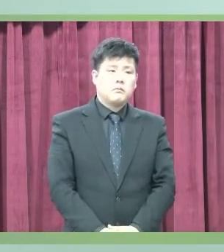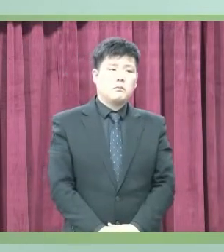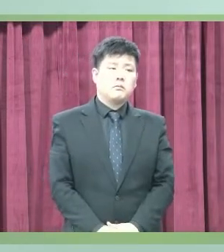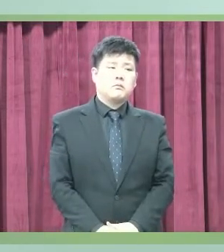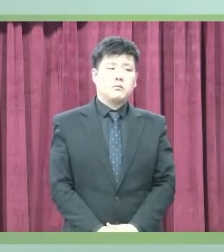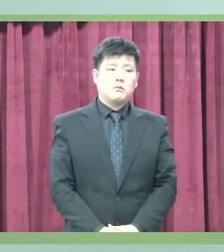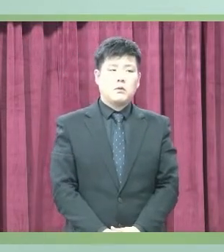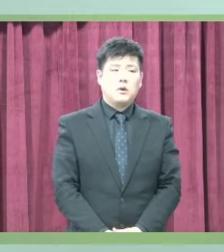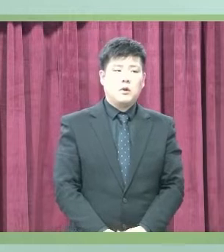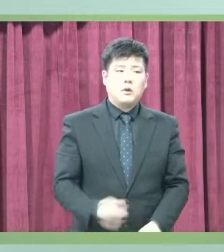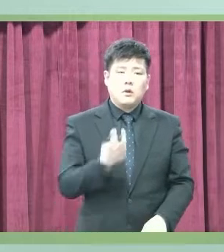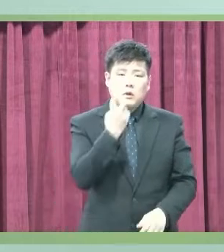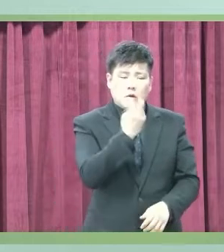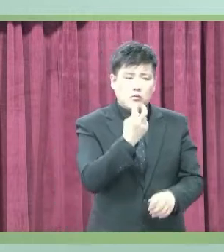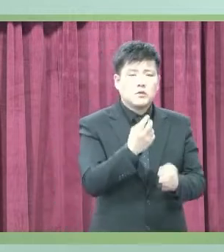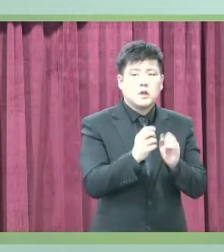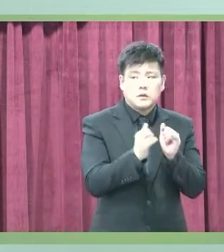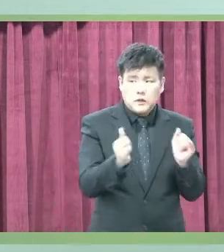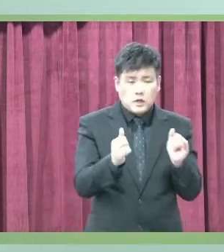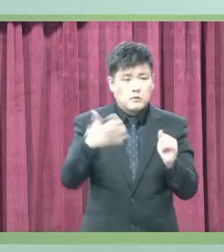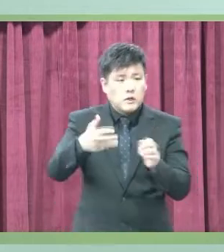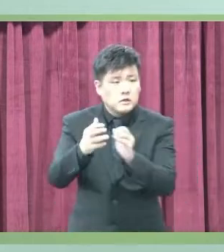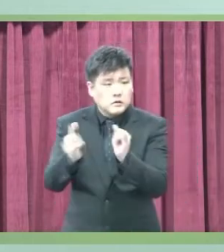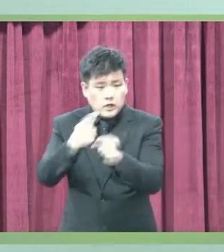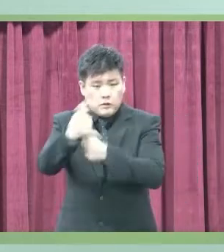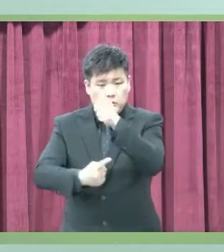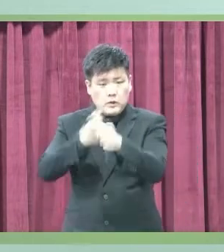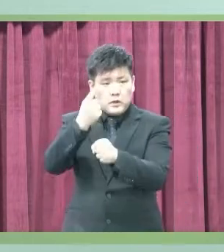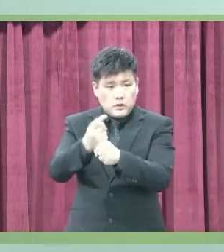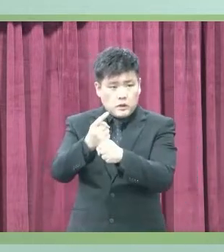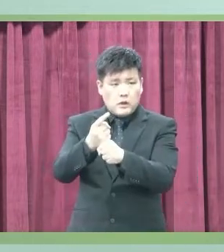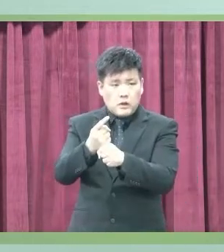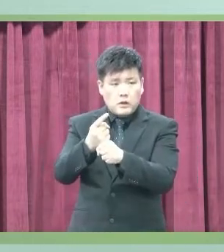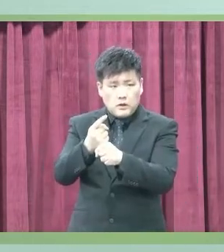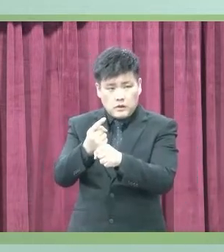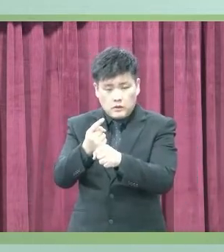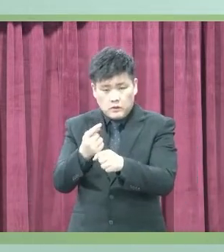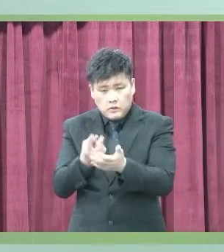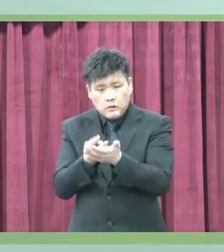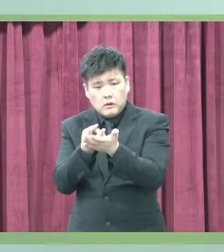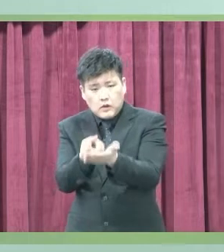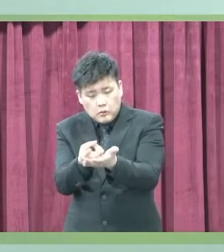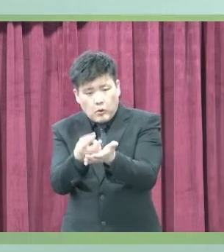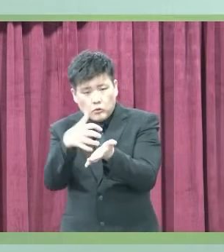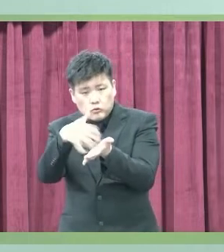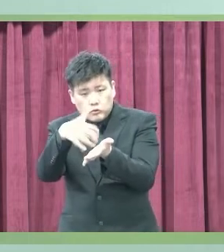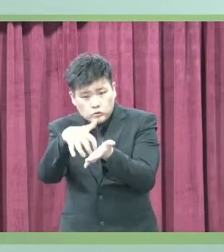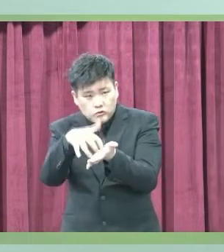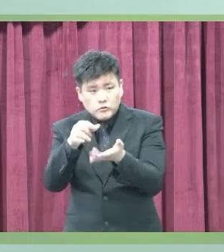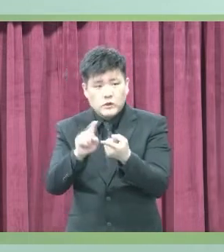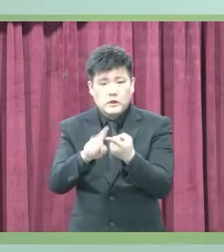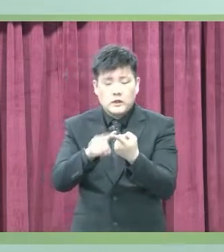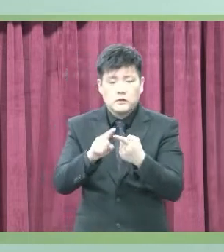검진 수검자 및 미수검자의 장애 유형별 1인당 연평균 입내원 일수를 살펴보겠습니다. 검진 미수검자의 1인당